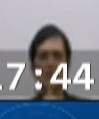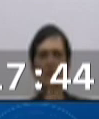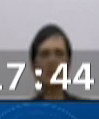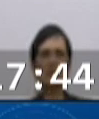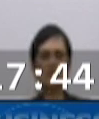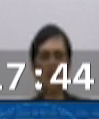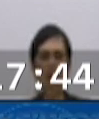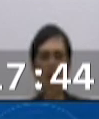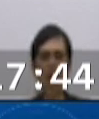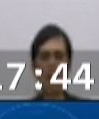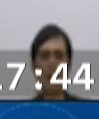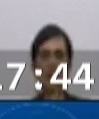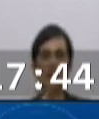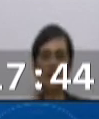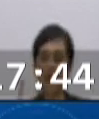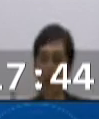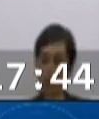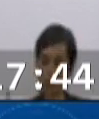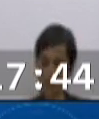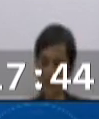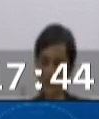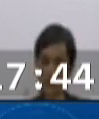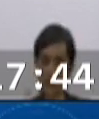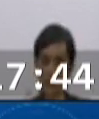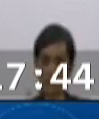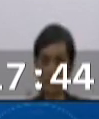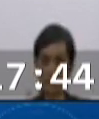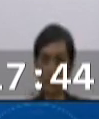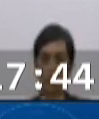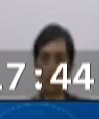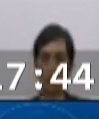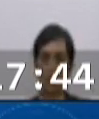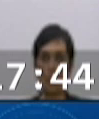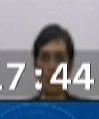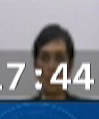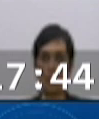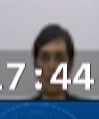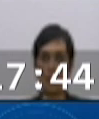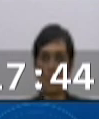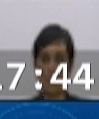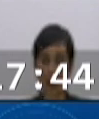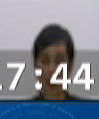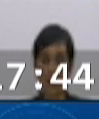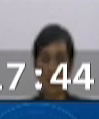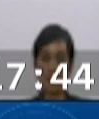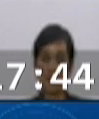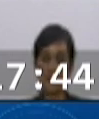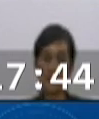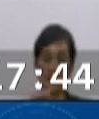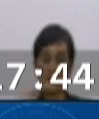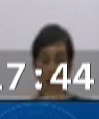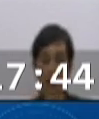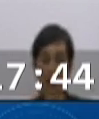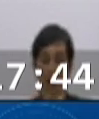განმავლობაში. Რატომ მიგზავნავთ მე თქვენ იმას, რომ მივიღო ისეთი მედიკამენტი,